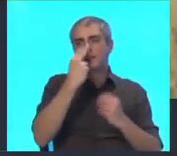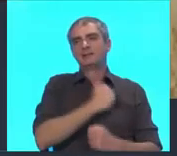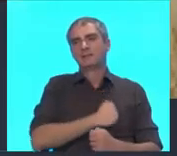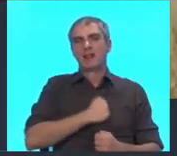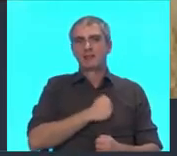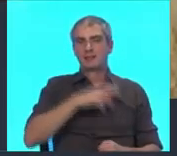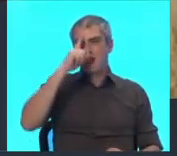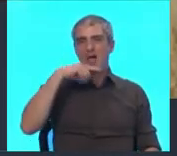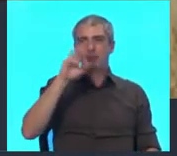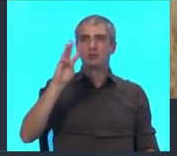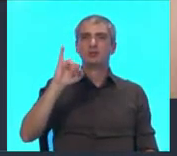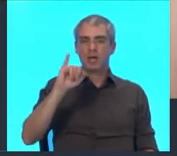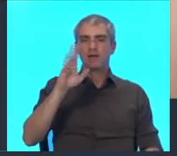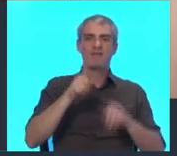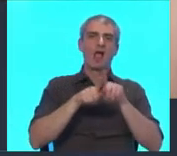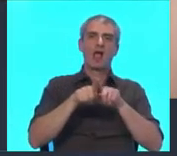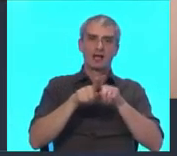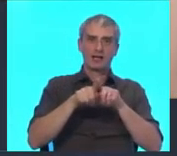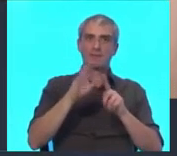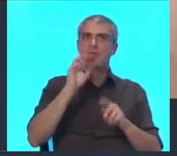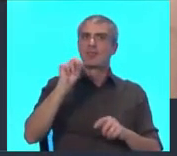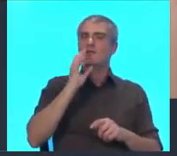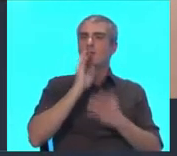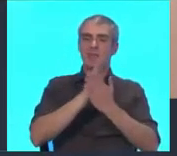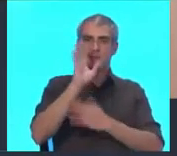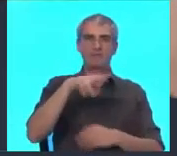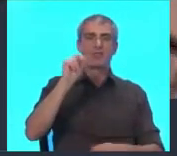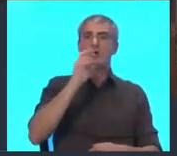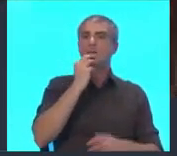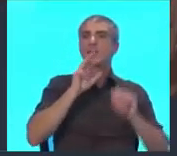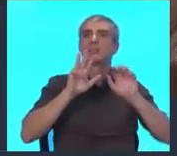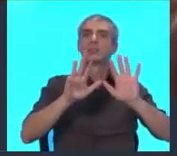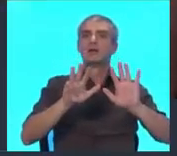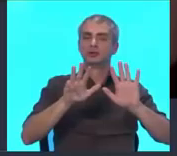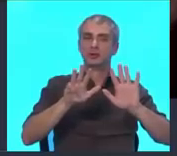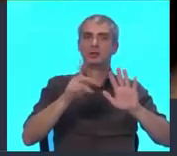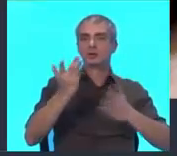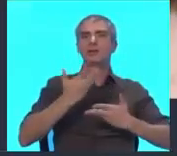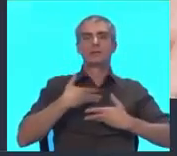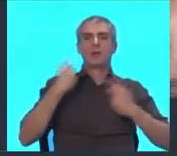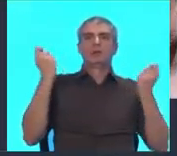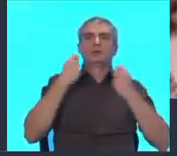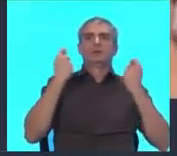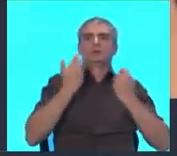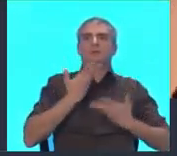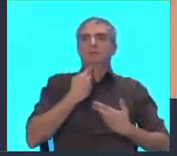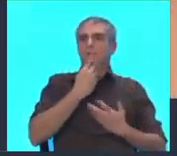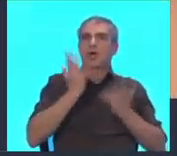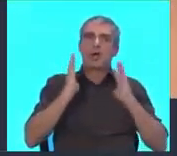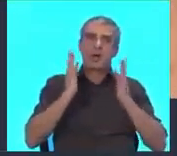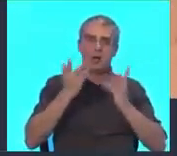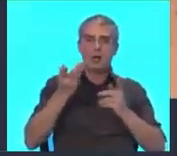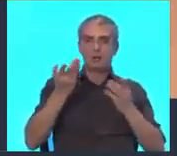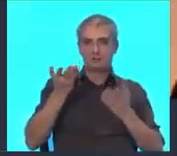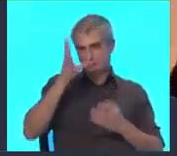האב והאחים נווה בן 14 ונאורי הקטן בן 9 שקיבלו את הבשורה המרה על מותו של